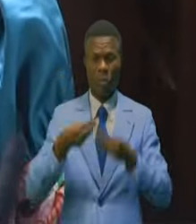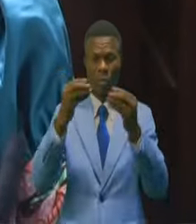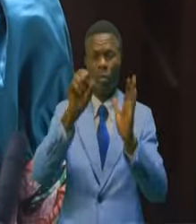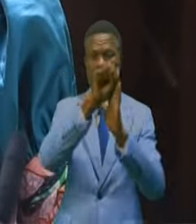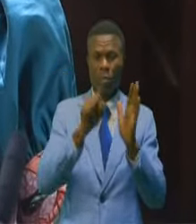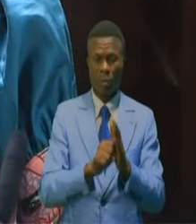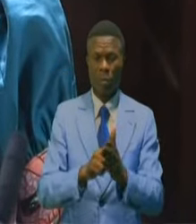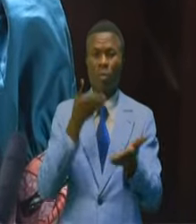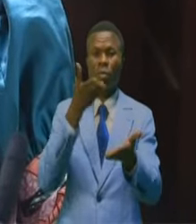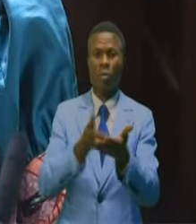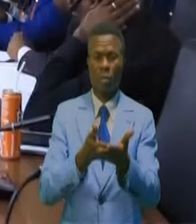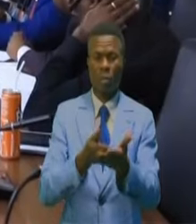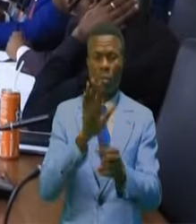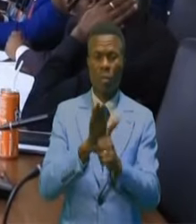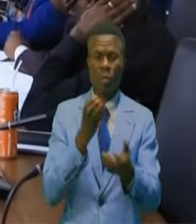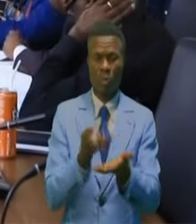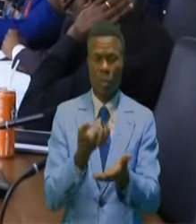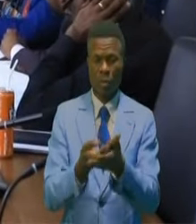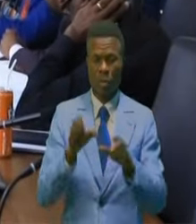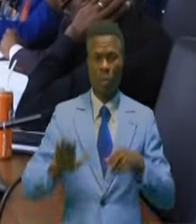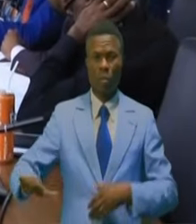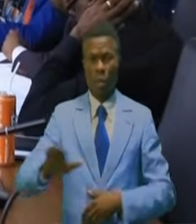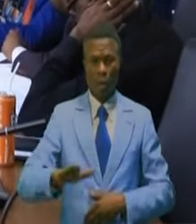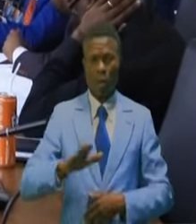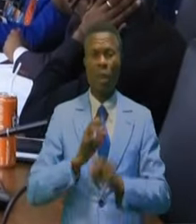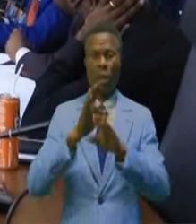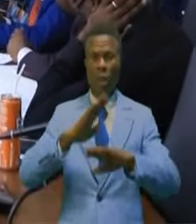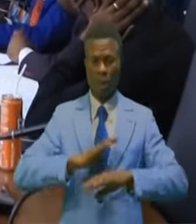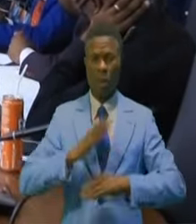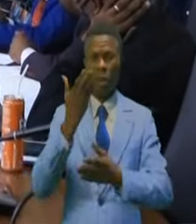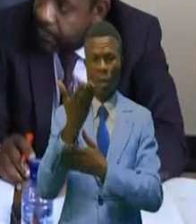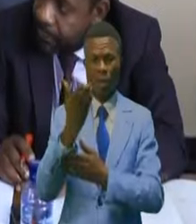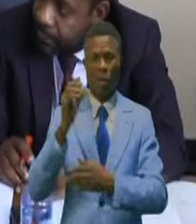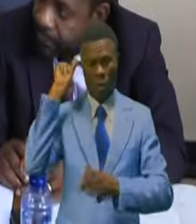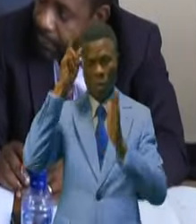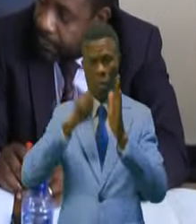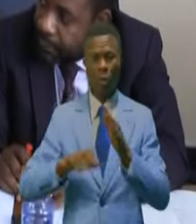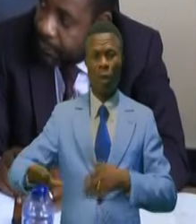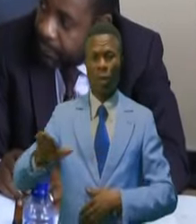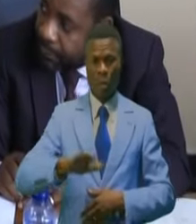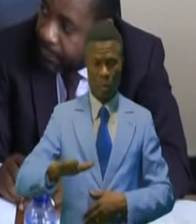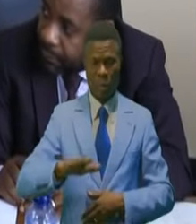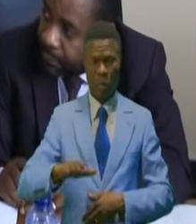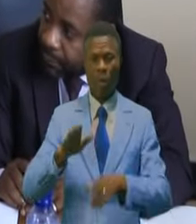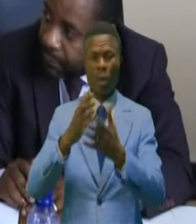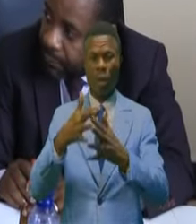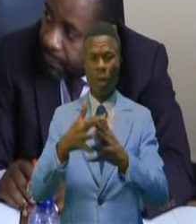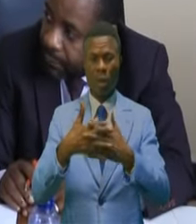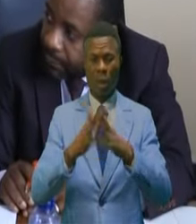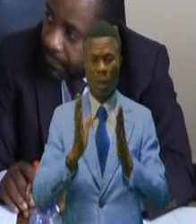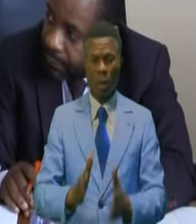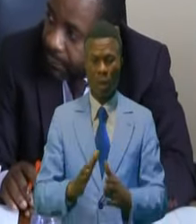statistiques et les indicateurs macroéconomiques du pays afin de répondre à la demande du gouvernement de la République et des partenaires bi-